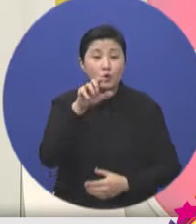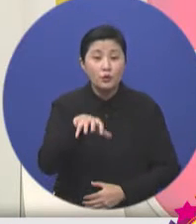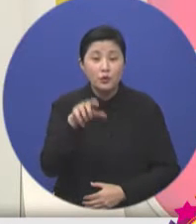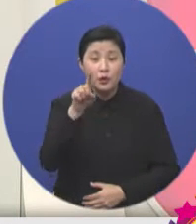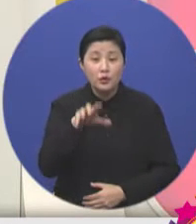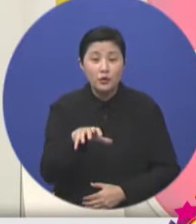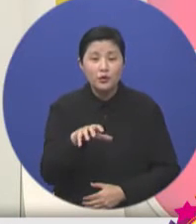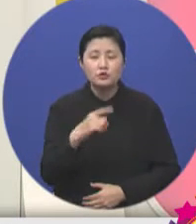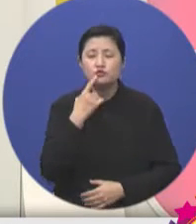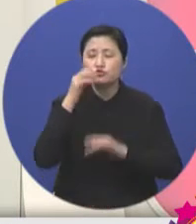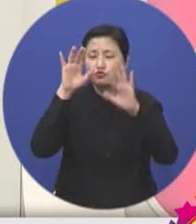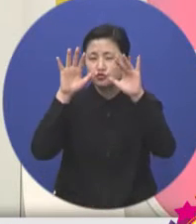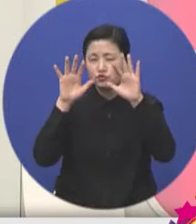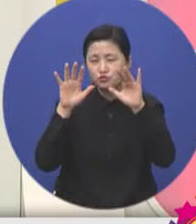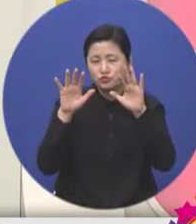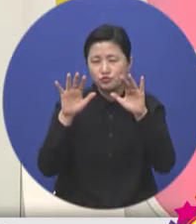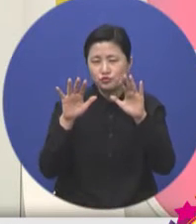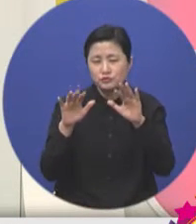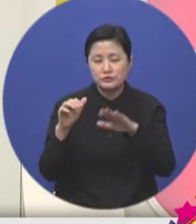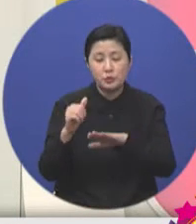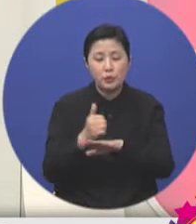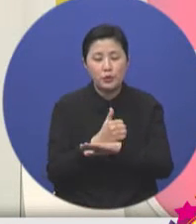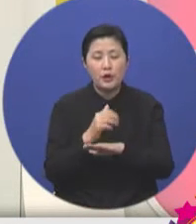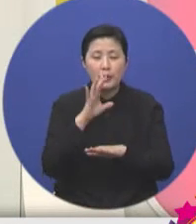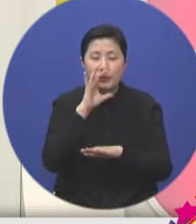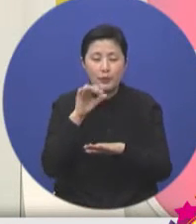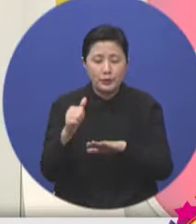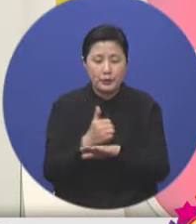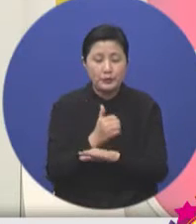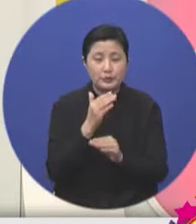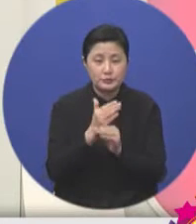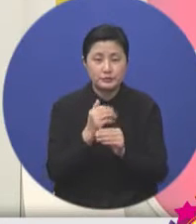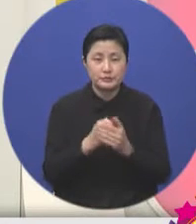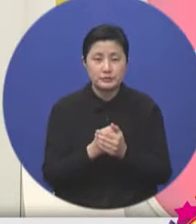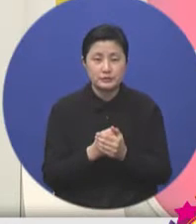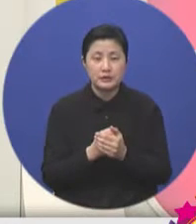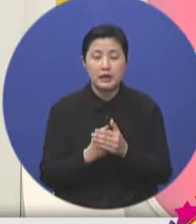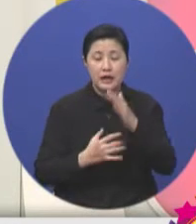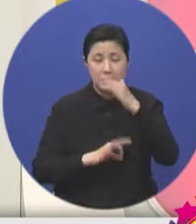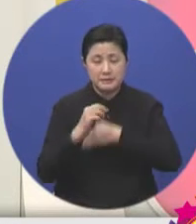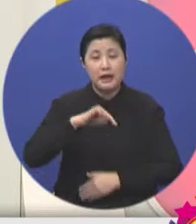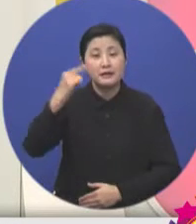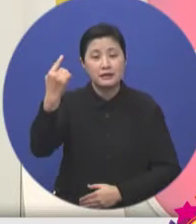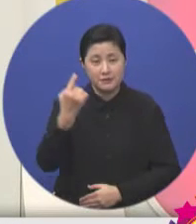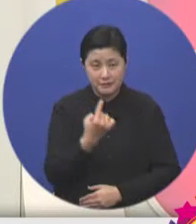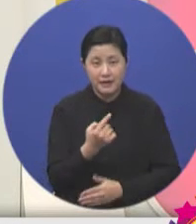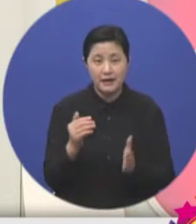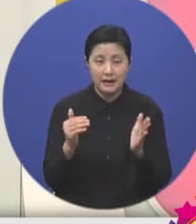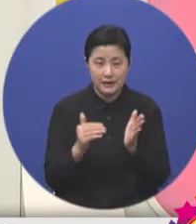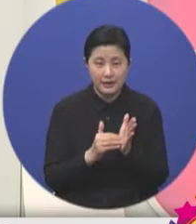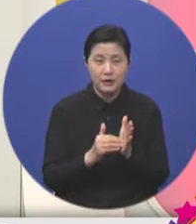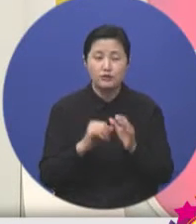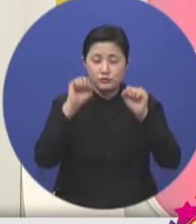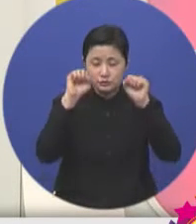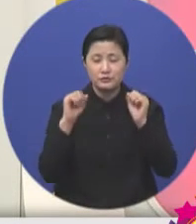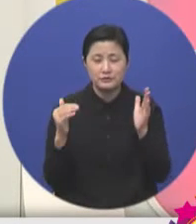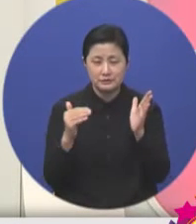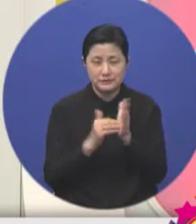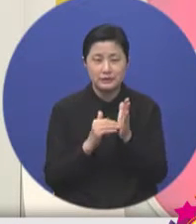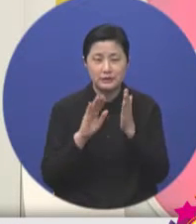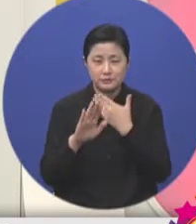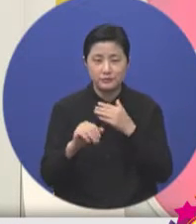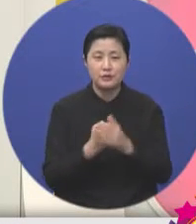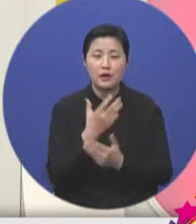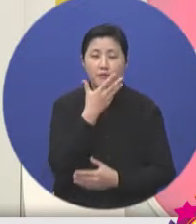네, 눈이 와가지고 지금 슬슬 지금 댕기고 있어요. 아침에 지금 갔다가 와가 지금 아까. 운동하고 와가 이제